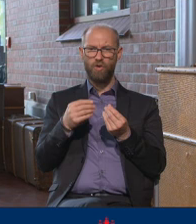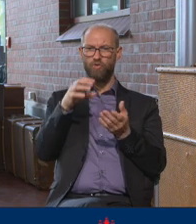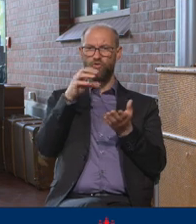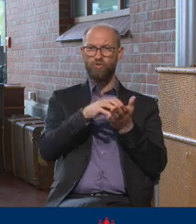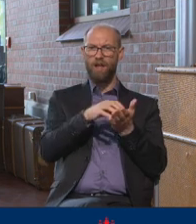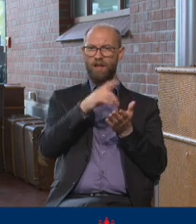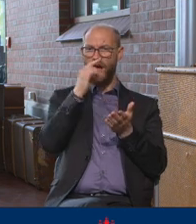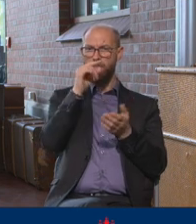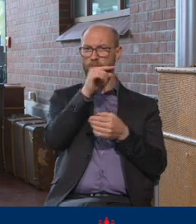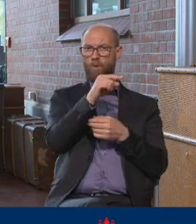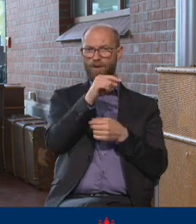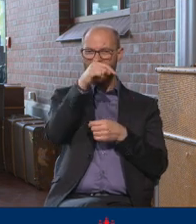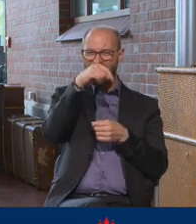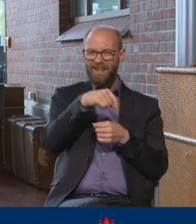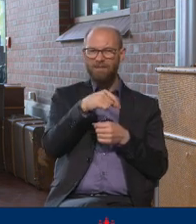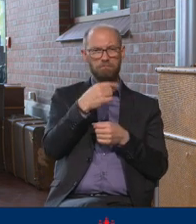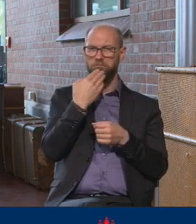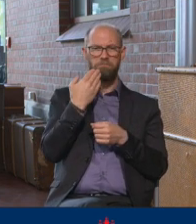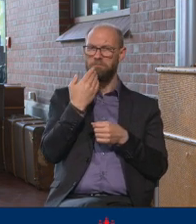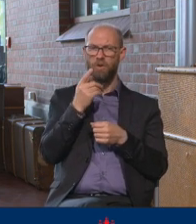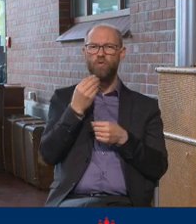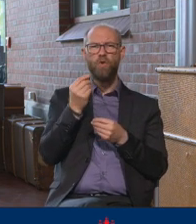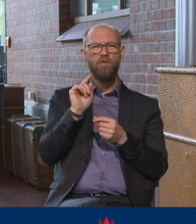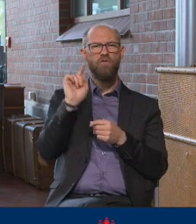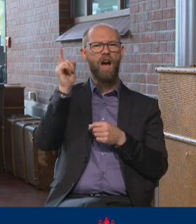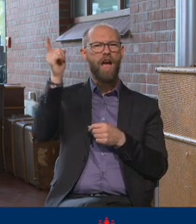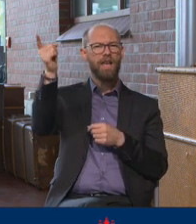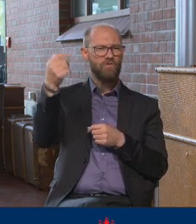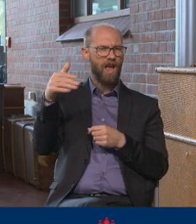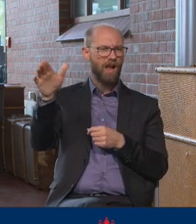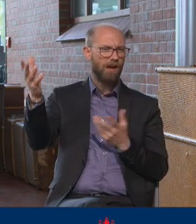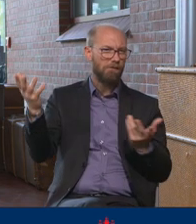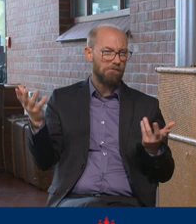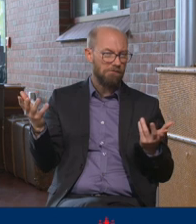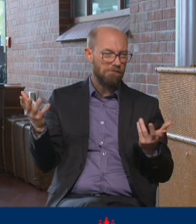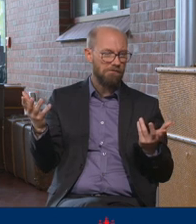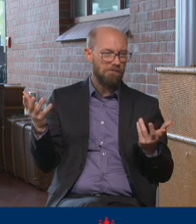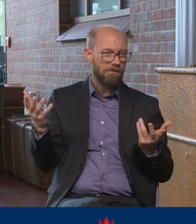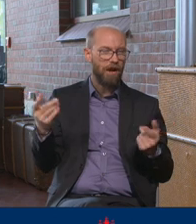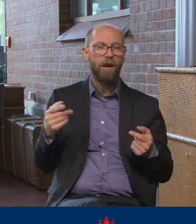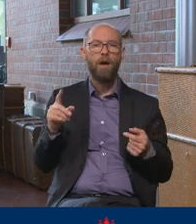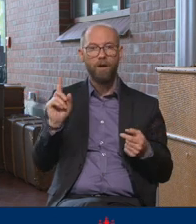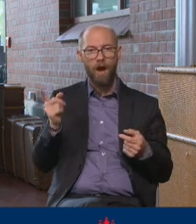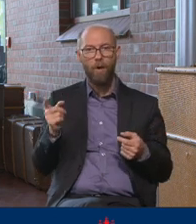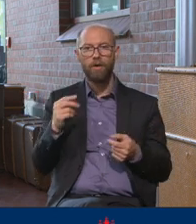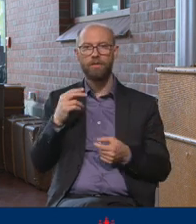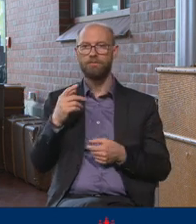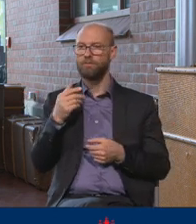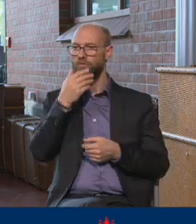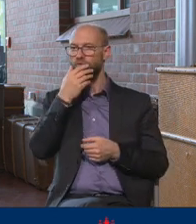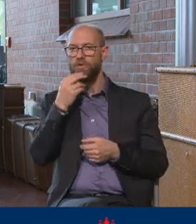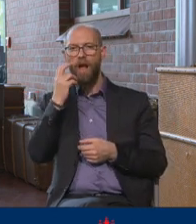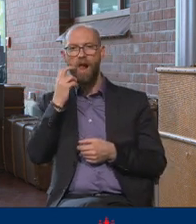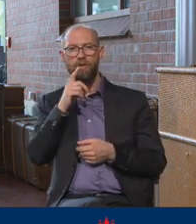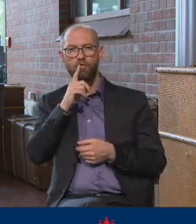nicht in der stadt auf der anderen seite gelebt in ostalgie die alte tankstelle die kennt